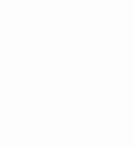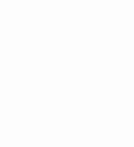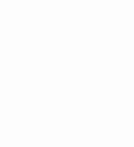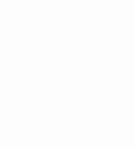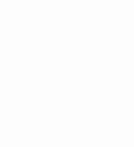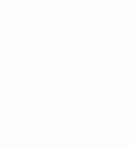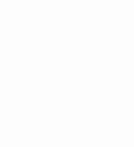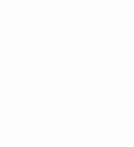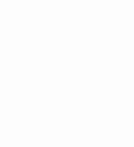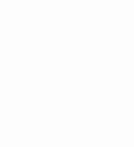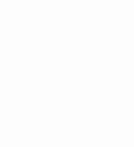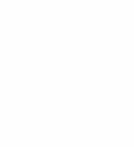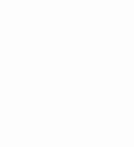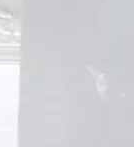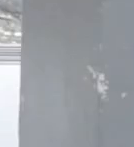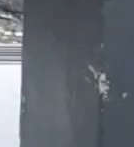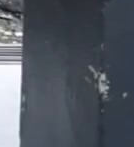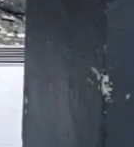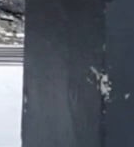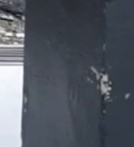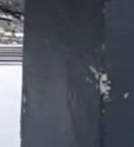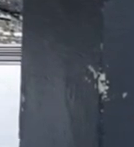TV KPM.